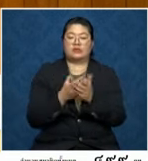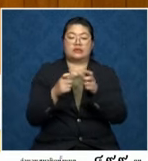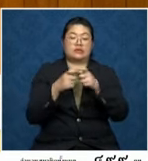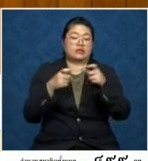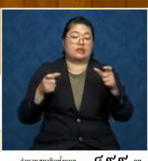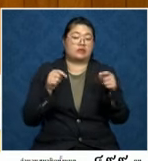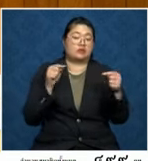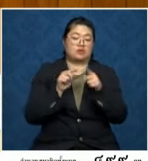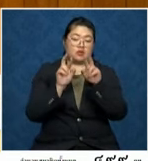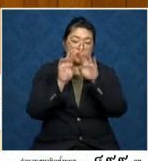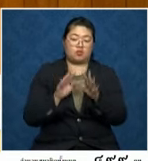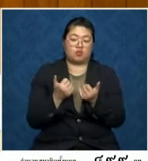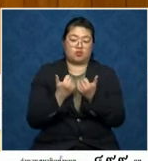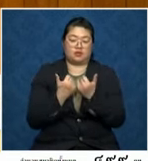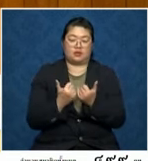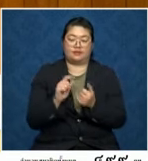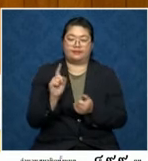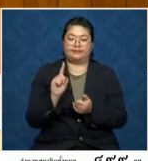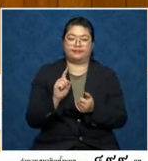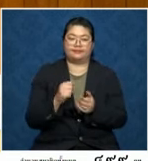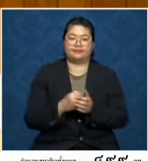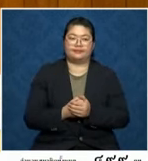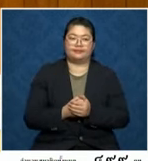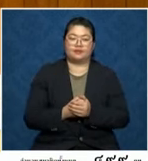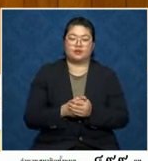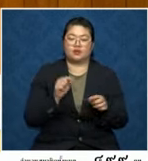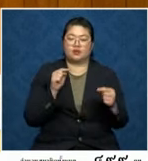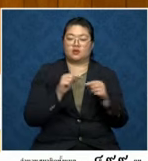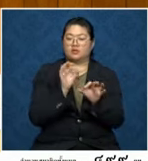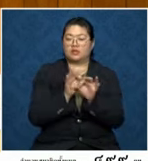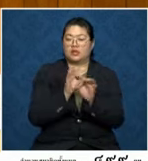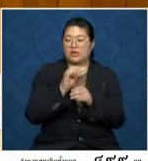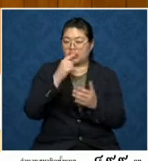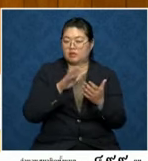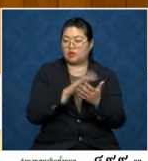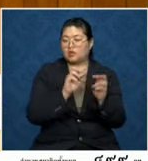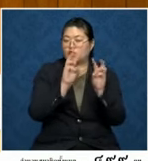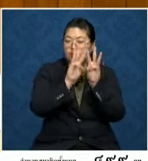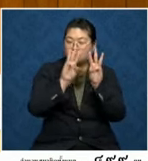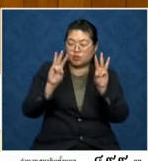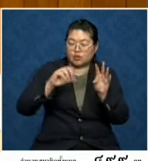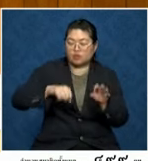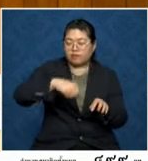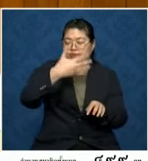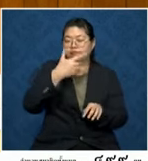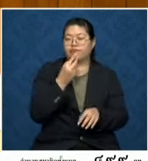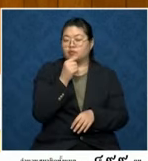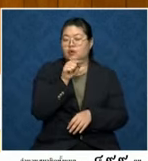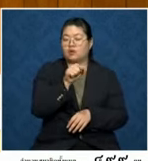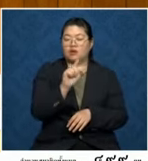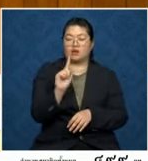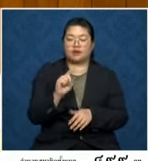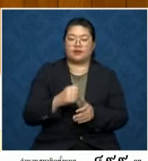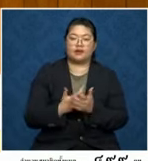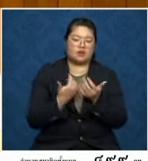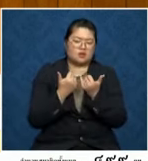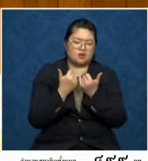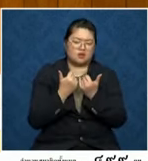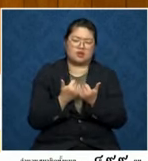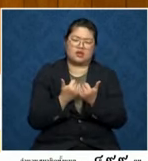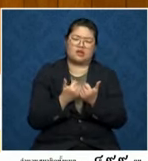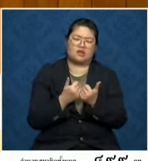บปัจจุบันเนี่ยที่เผยแพร่โดยธนาคารแห่งประเทศไทยในเว็บเราพบว่าปัจจุบันมีการใ